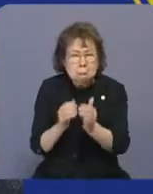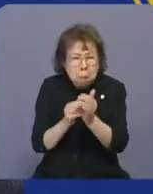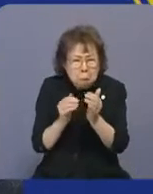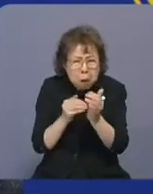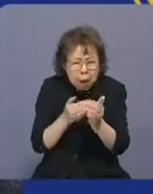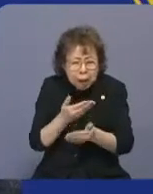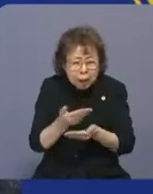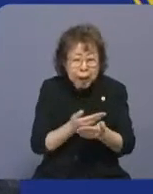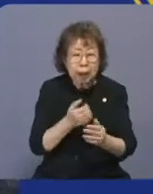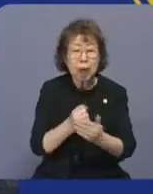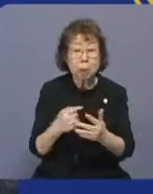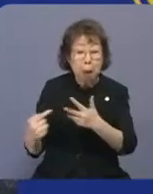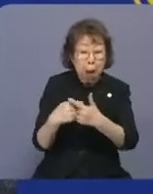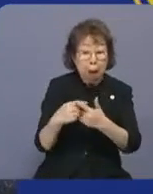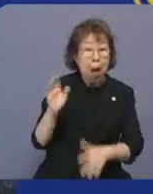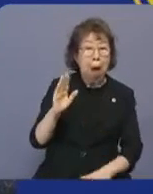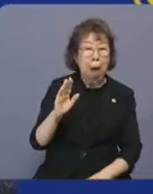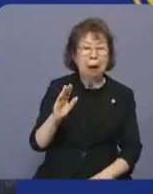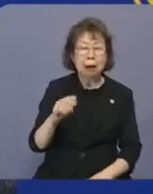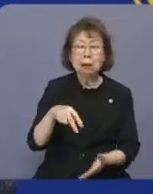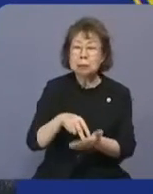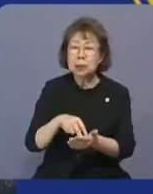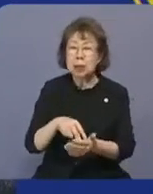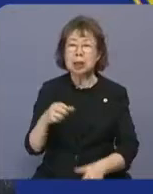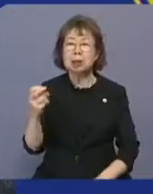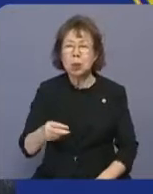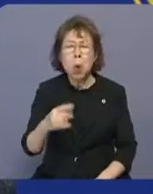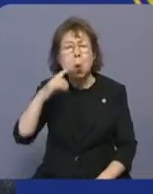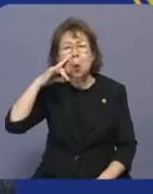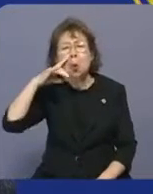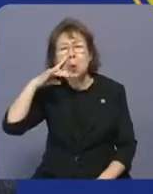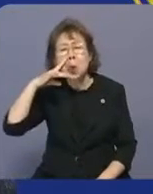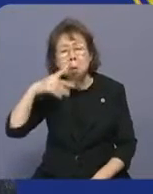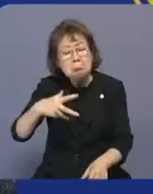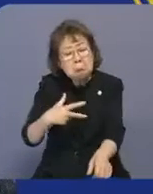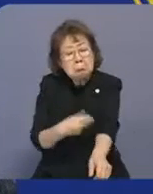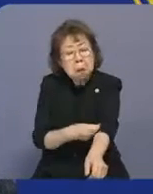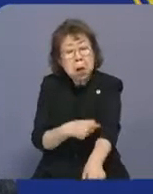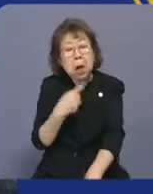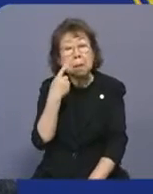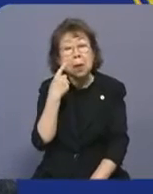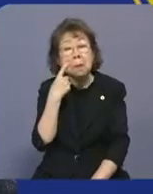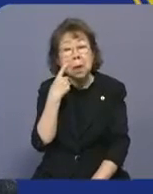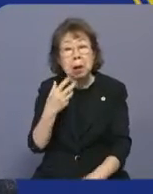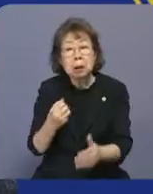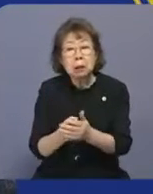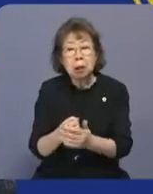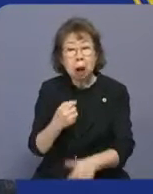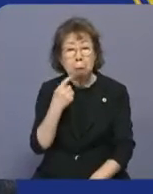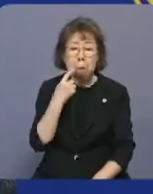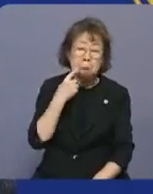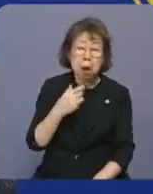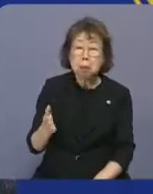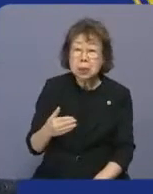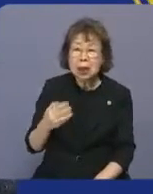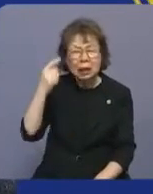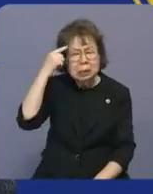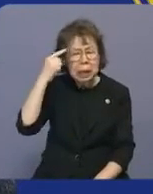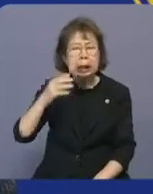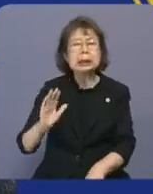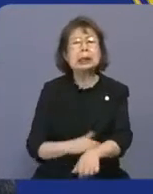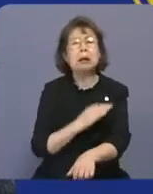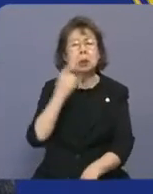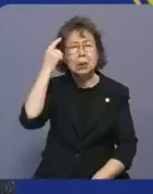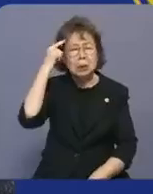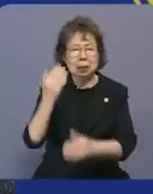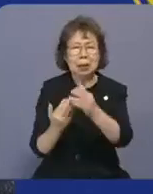때문에 적발되지 않겠지. 그리고 호기심에 한 번쯤 투약을 해도 중독되지 않겠지. 이런 잘못된